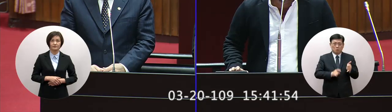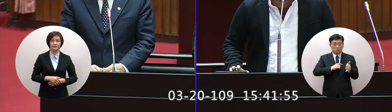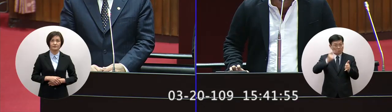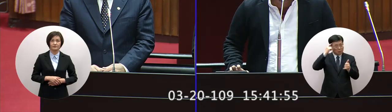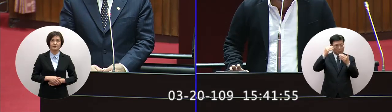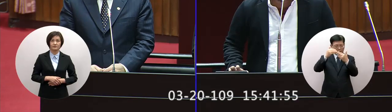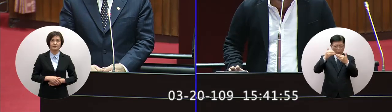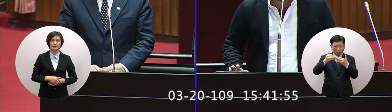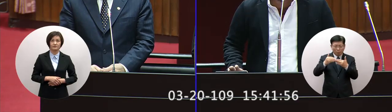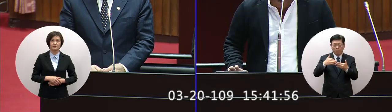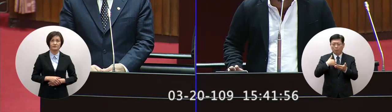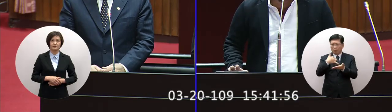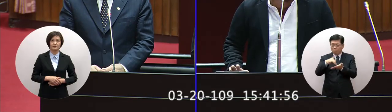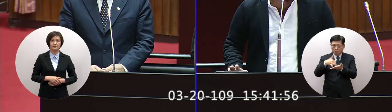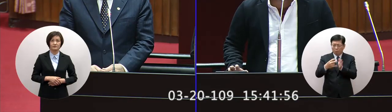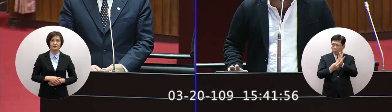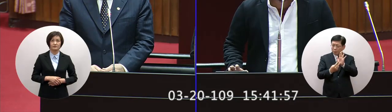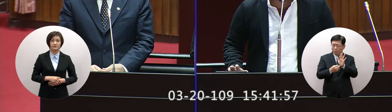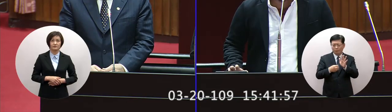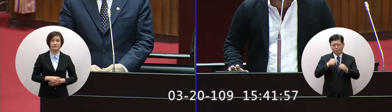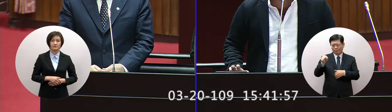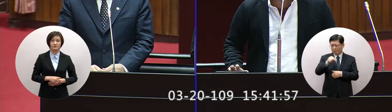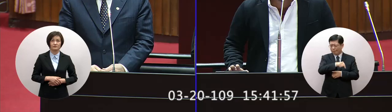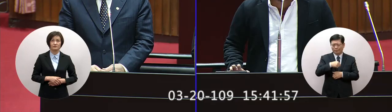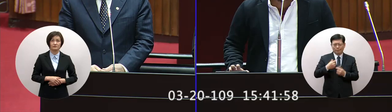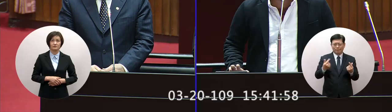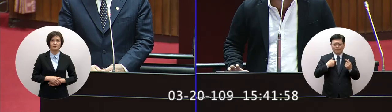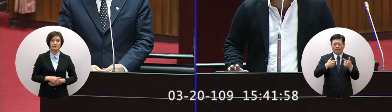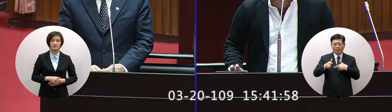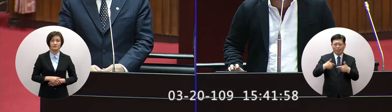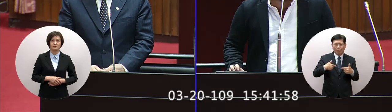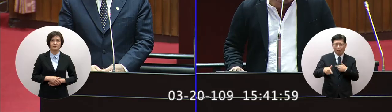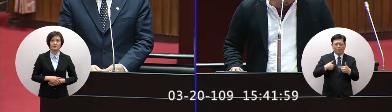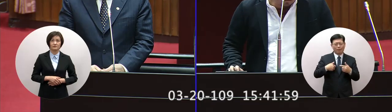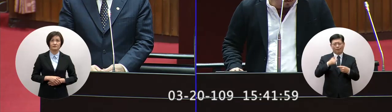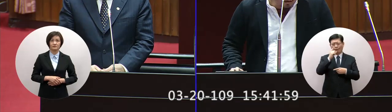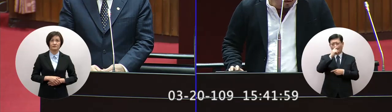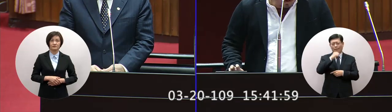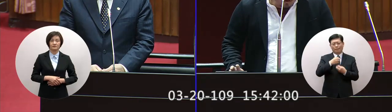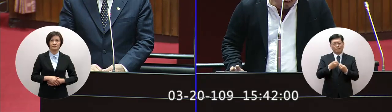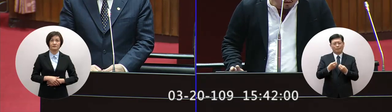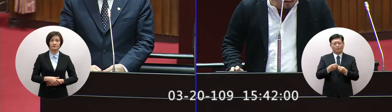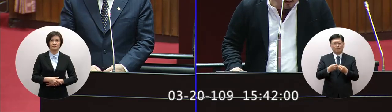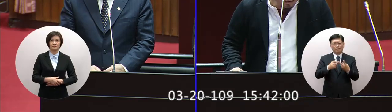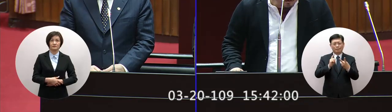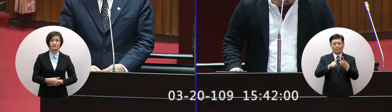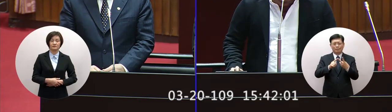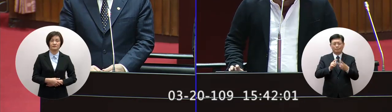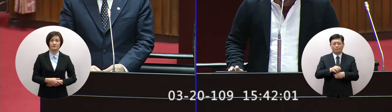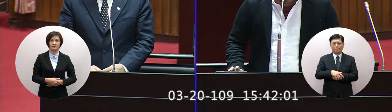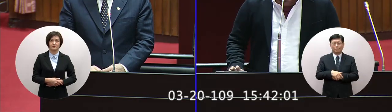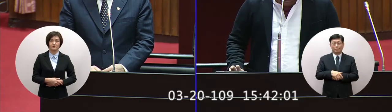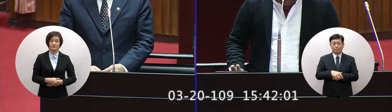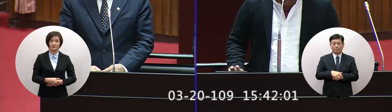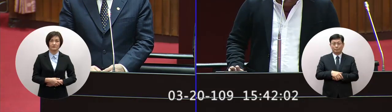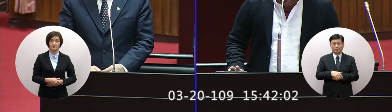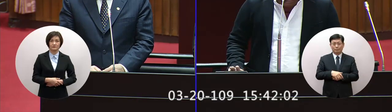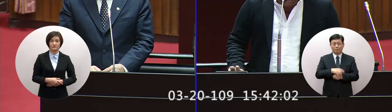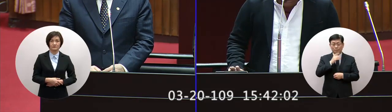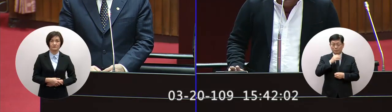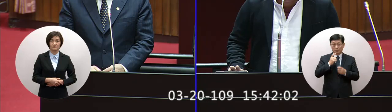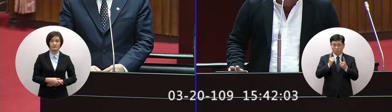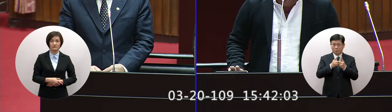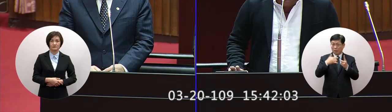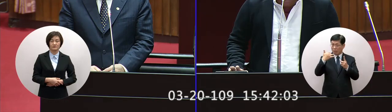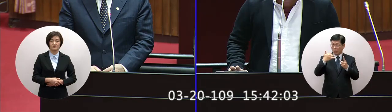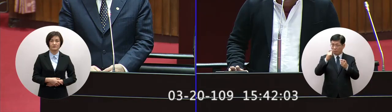啊，自己在分析跟检讨，其实彼此之间看起来出现很难相容的这个状况哦。第二个事情是针对未